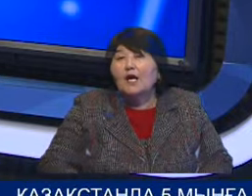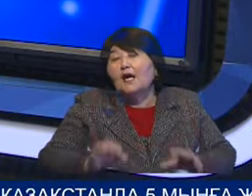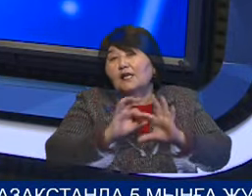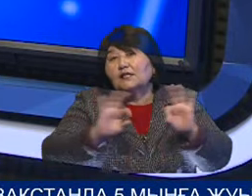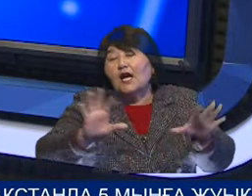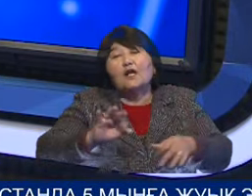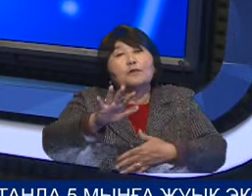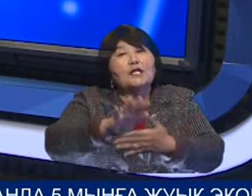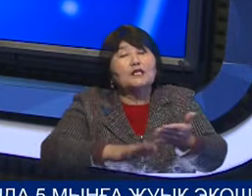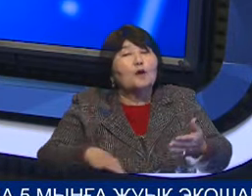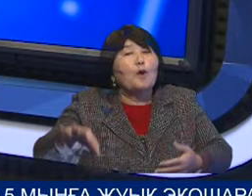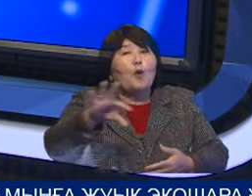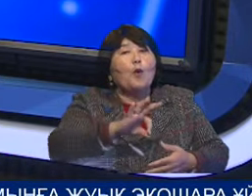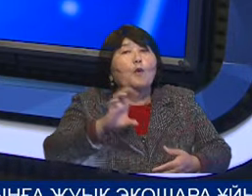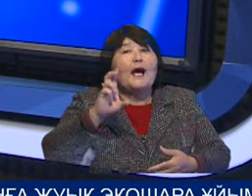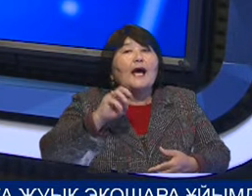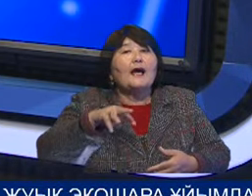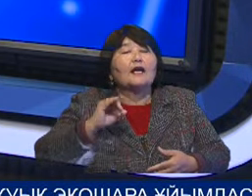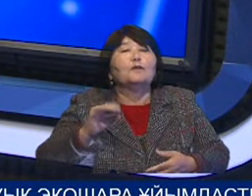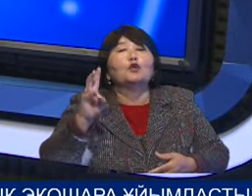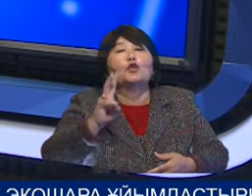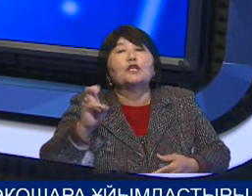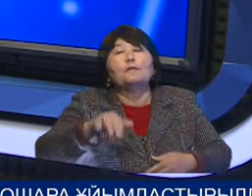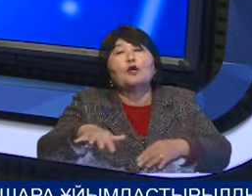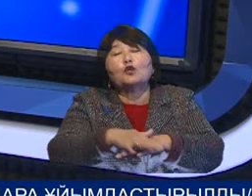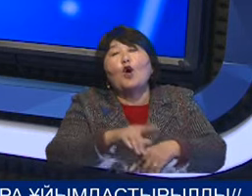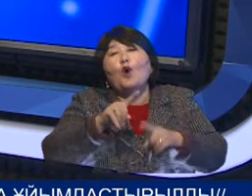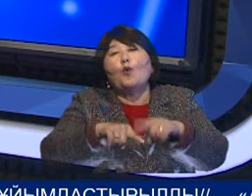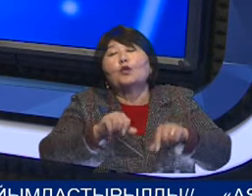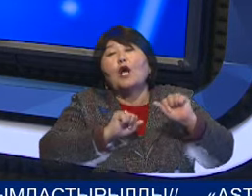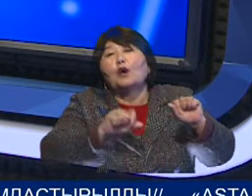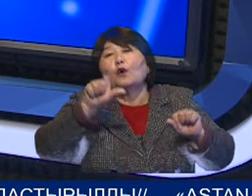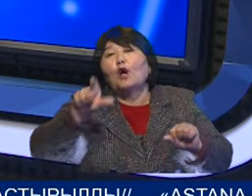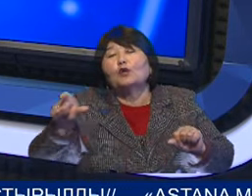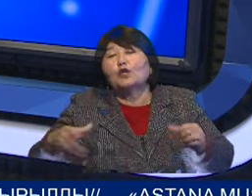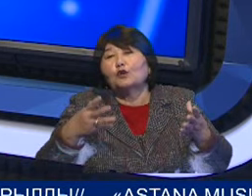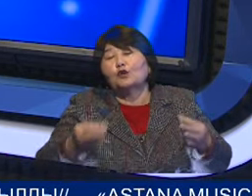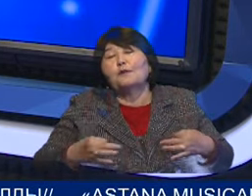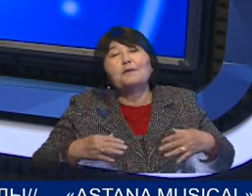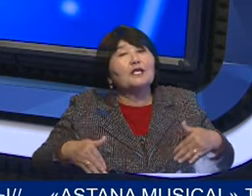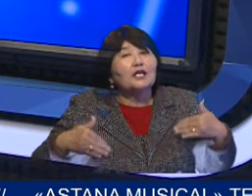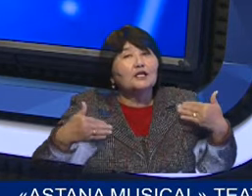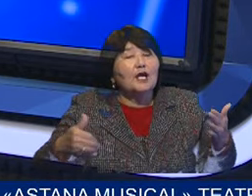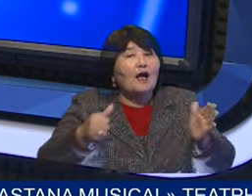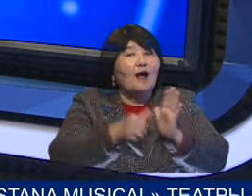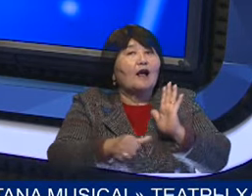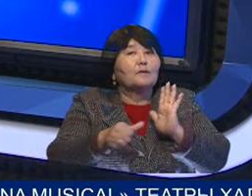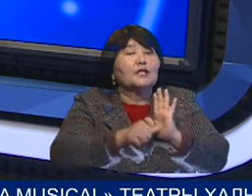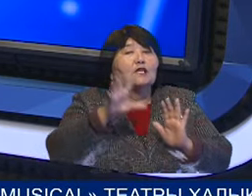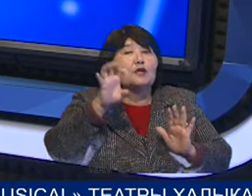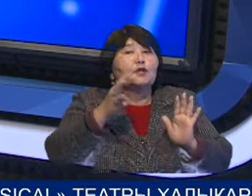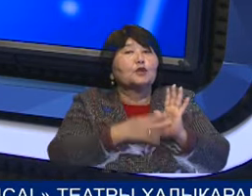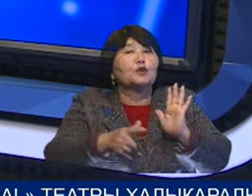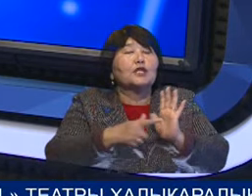Шығарылымды жалғастырамыз. Облыс әкімі Нұрлыбек Нәлібаев жұртшылықты отан қорғаушылар күні мерекесімен құттықтады. 66-да